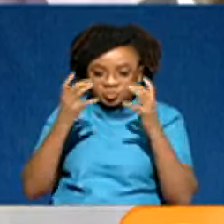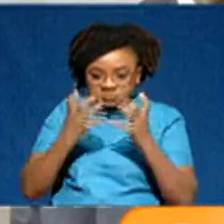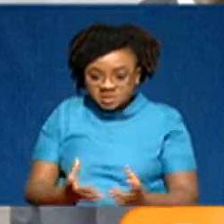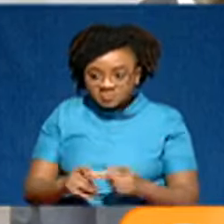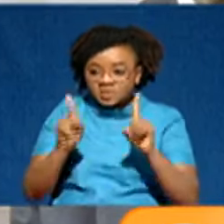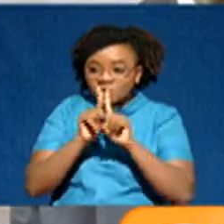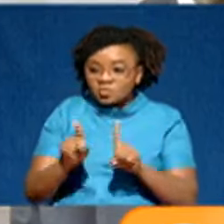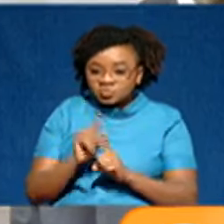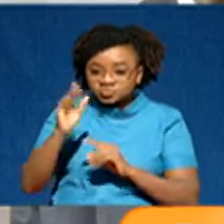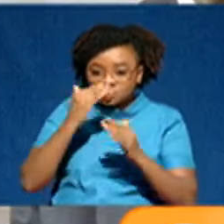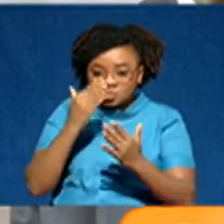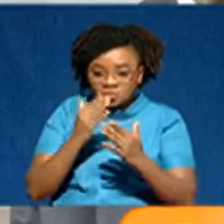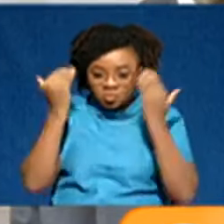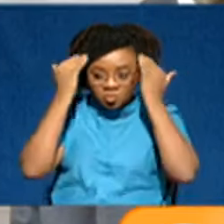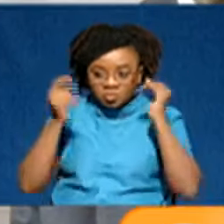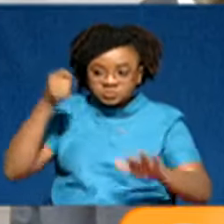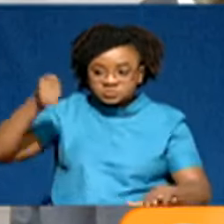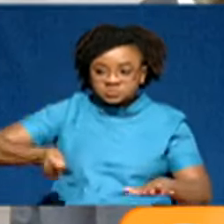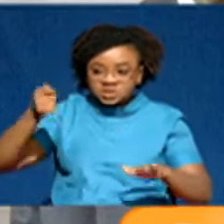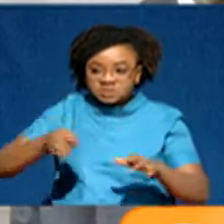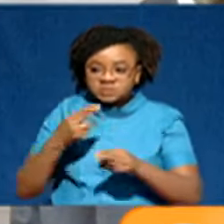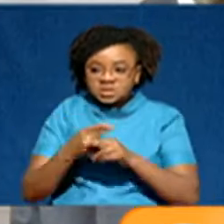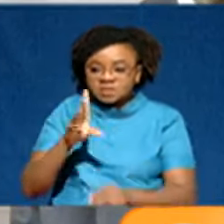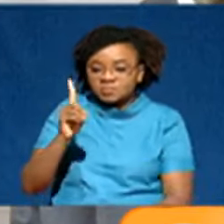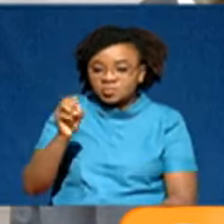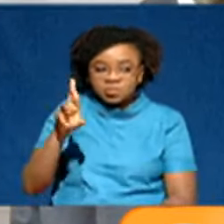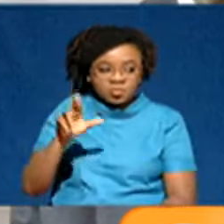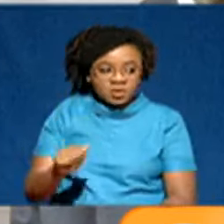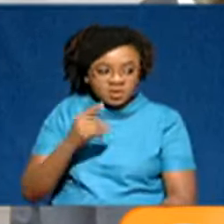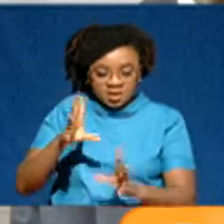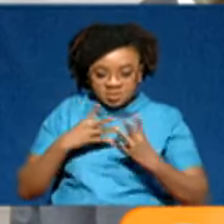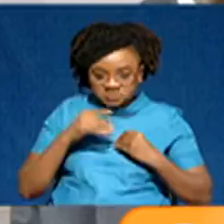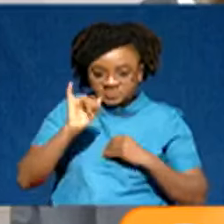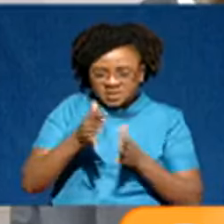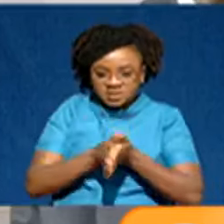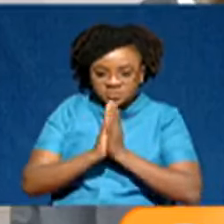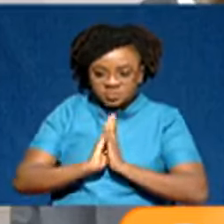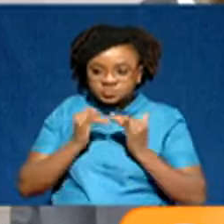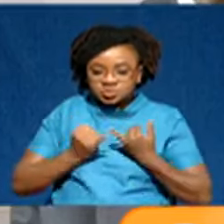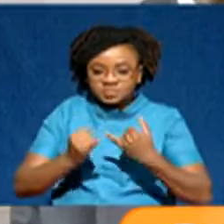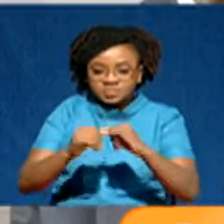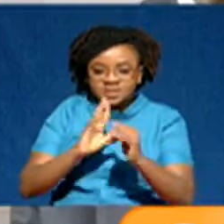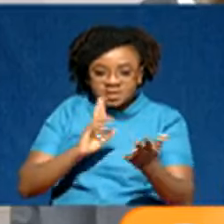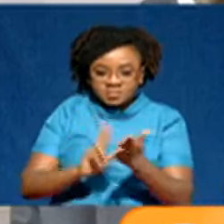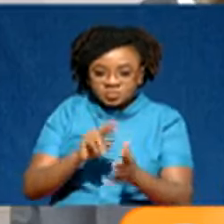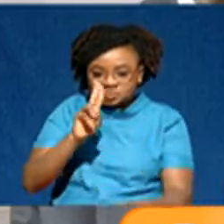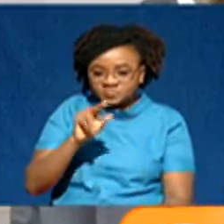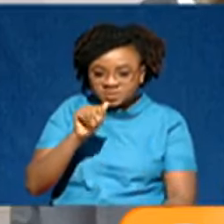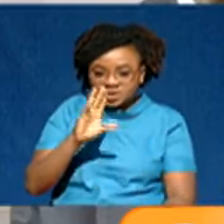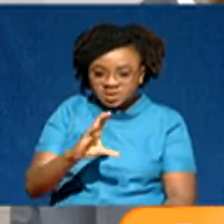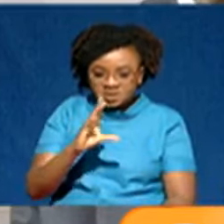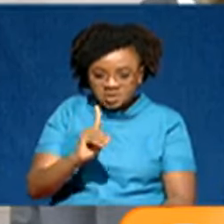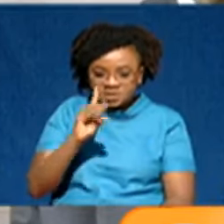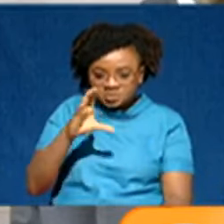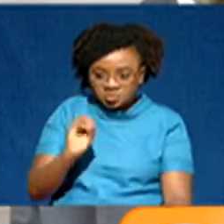kuu kupitia jaji Dora Chepkon imekubali maombi hayo ya kusitisha utekelezaji wa ripoti ya NADCO. Mahakama